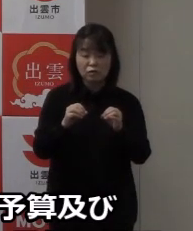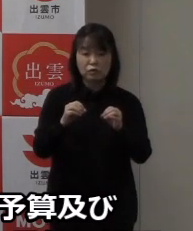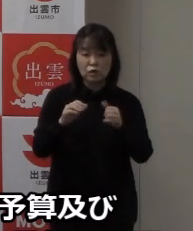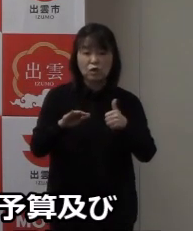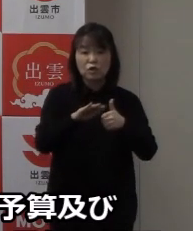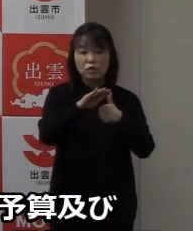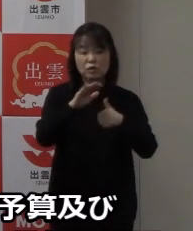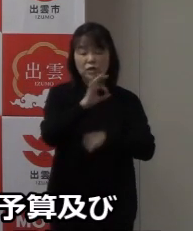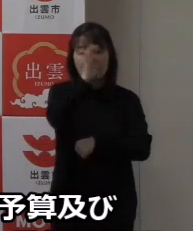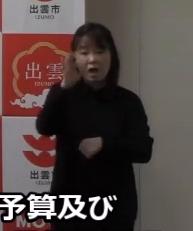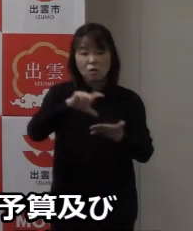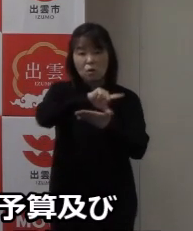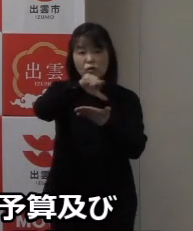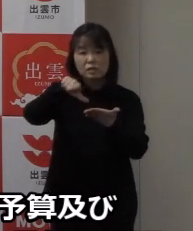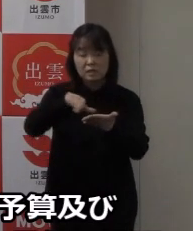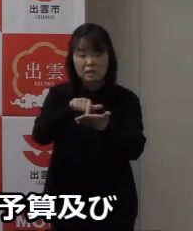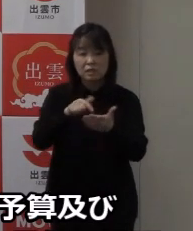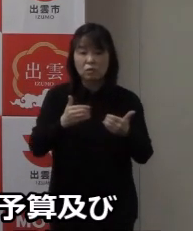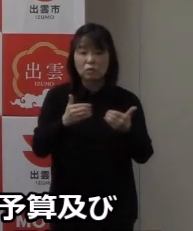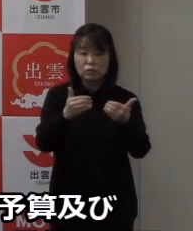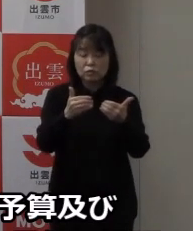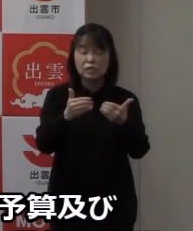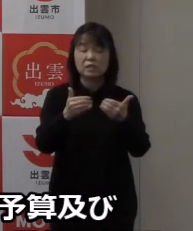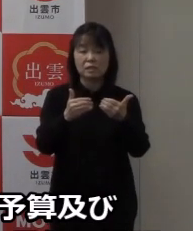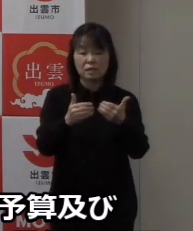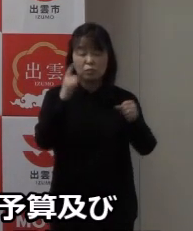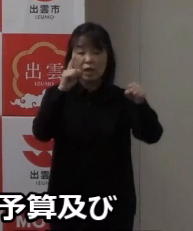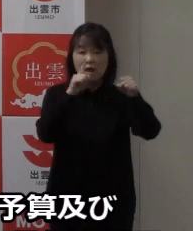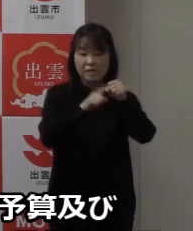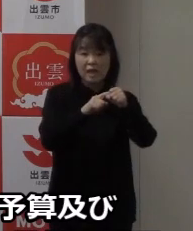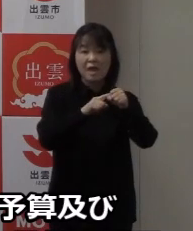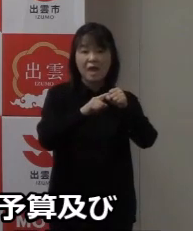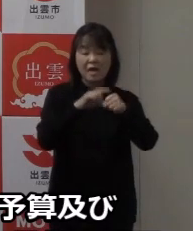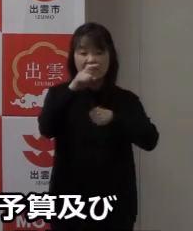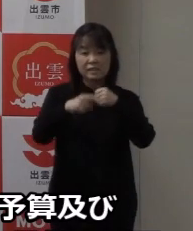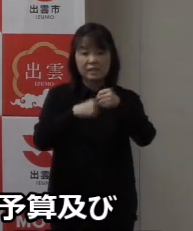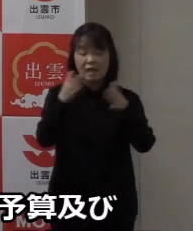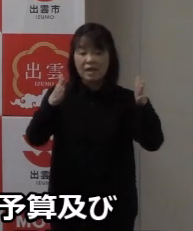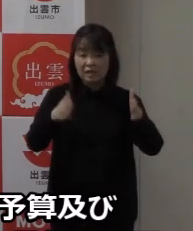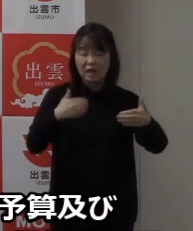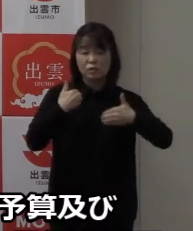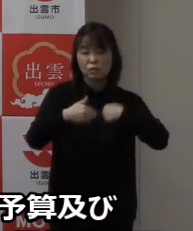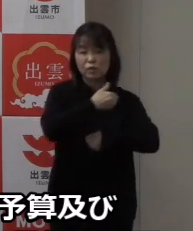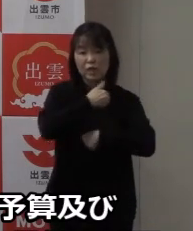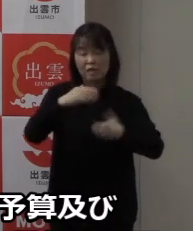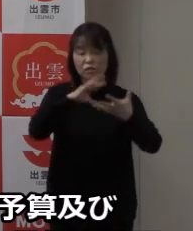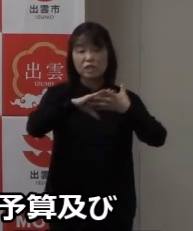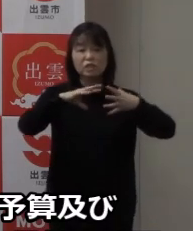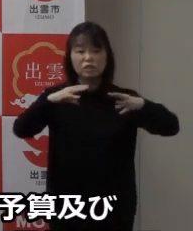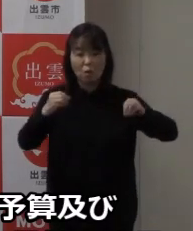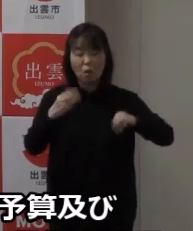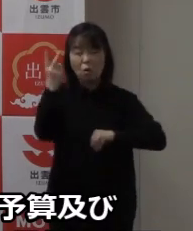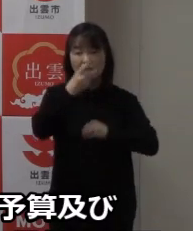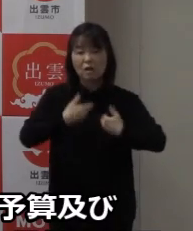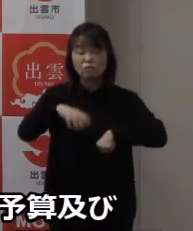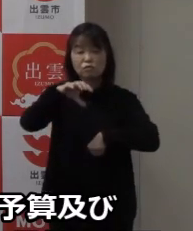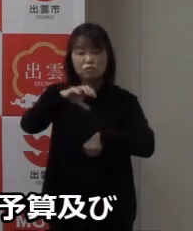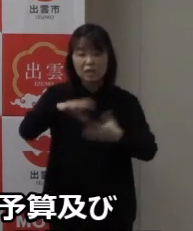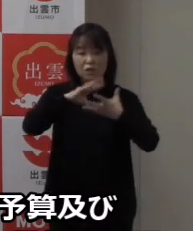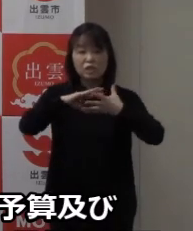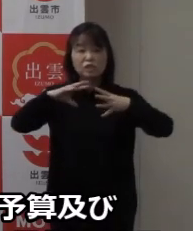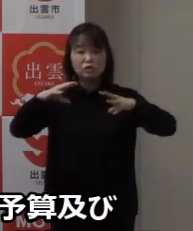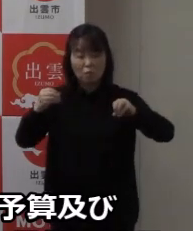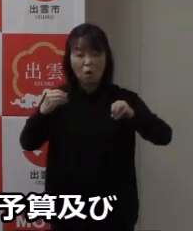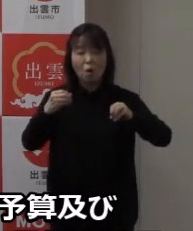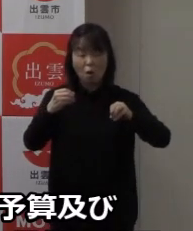に向けて365日楽しめる出雲と第二のふるさと出雲をテーマに交流人口関係人口の